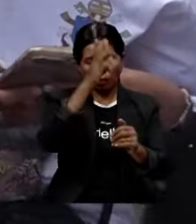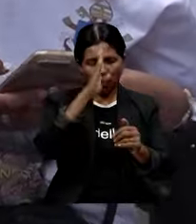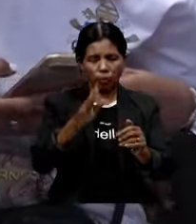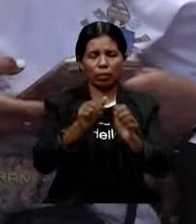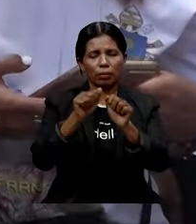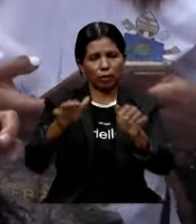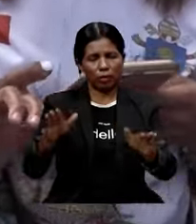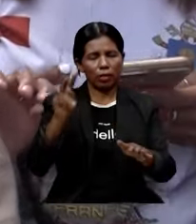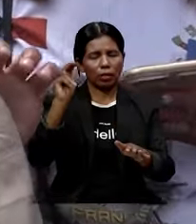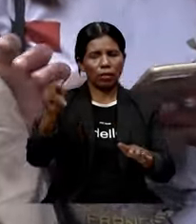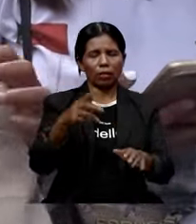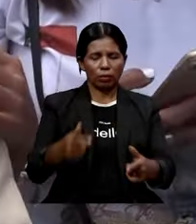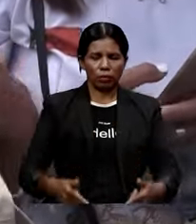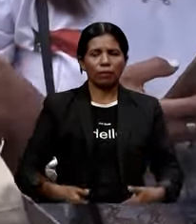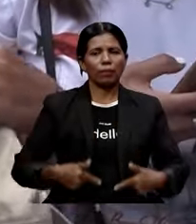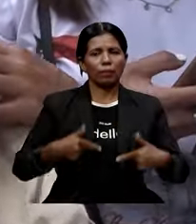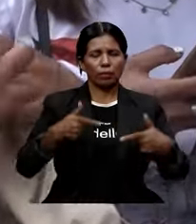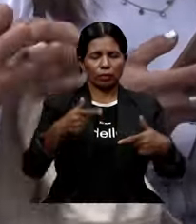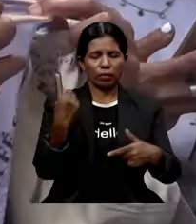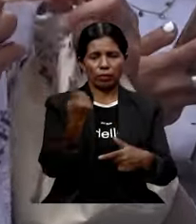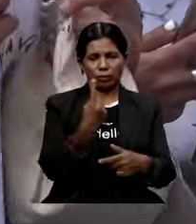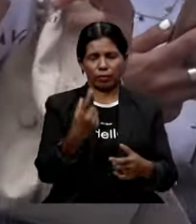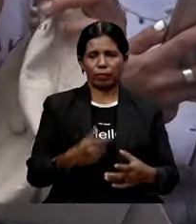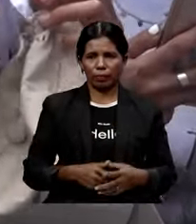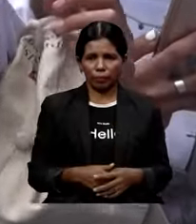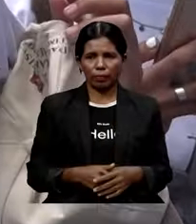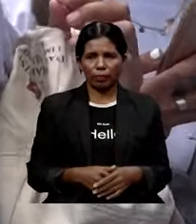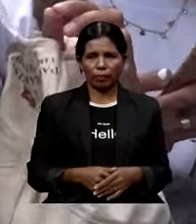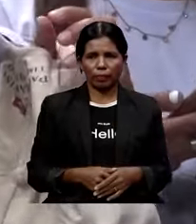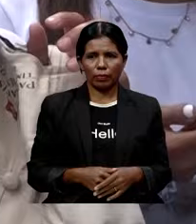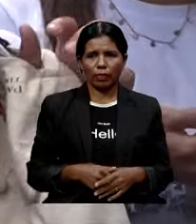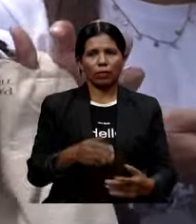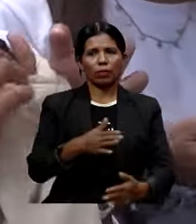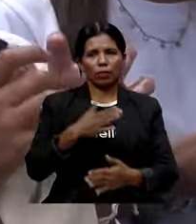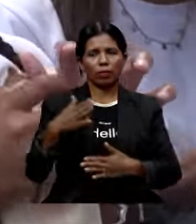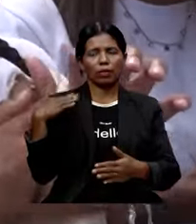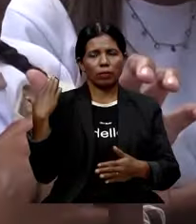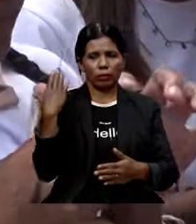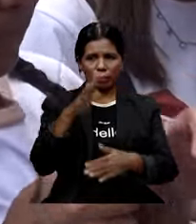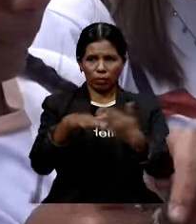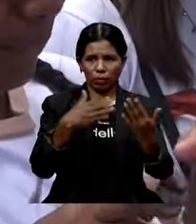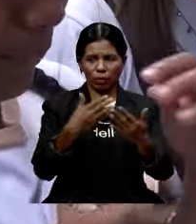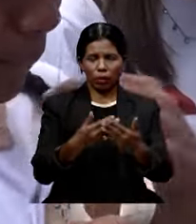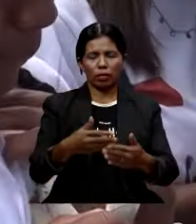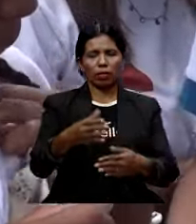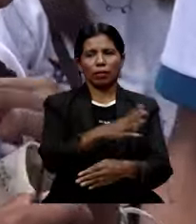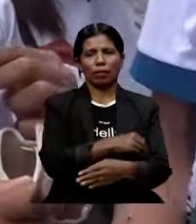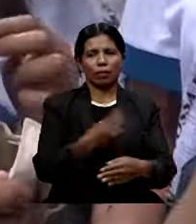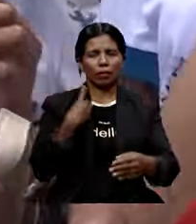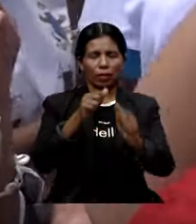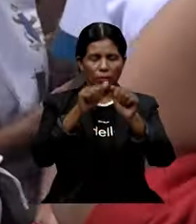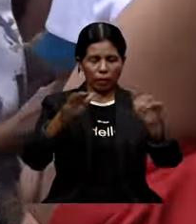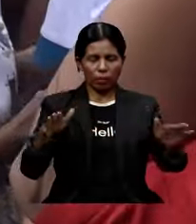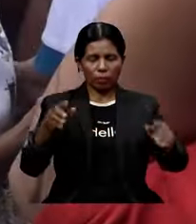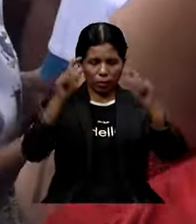ni biranar. Ida ni rai tahu nak komplain dia apa itu ni zoben. Konten ni atau biasa itu ni rai Timor no zoben